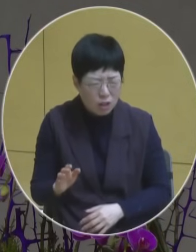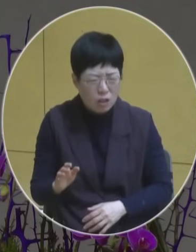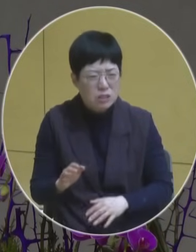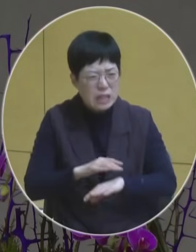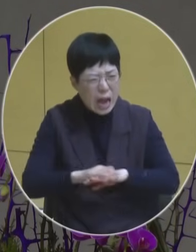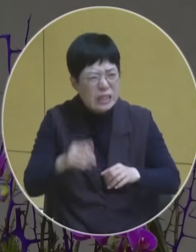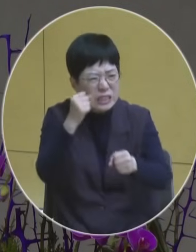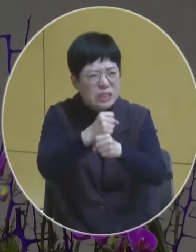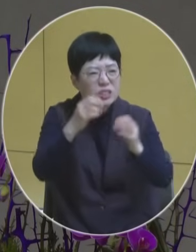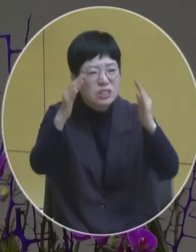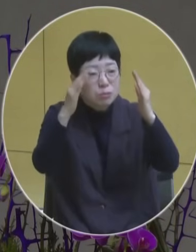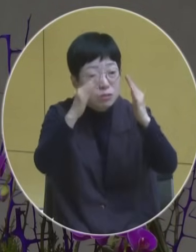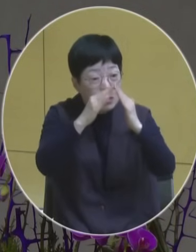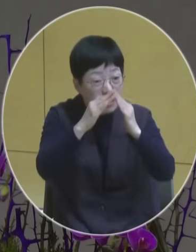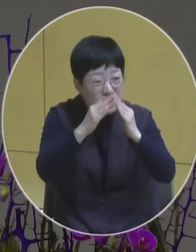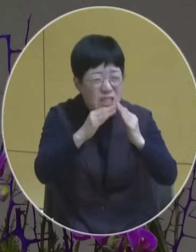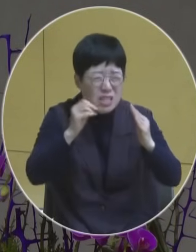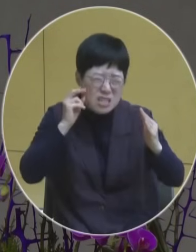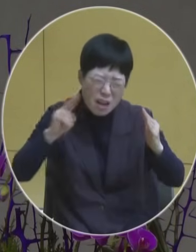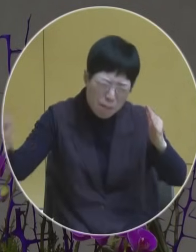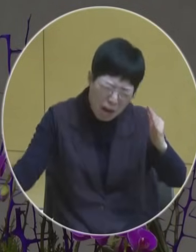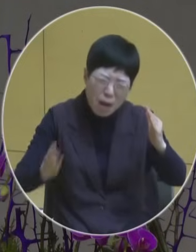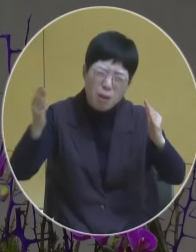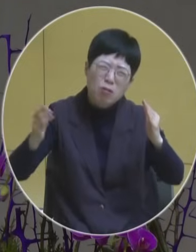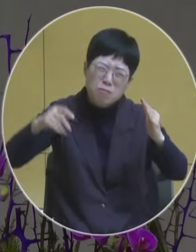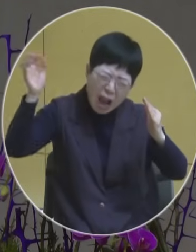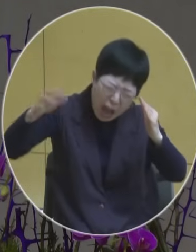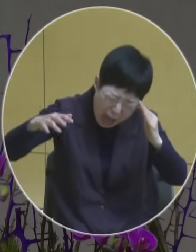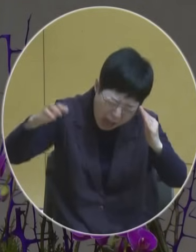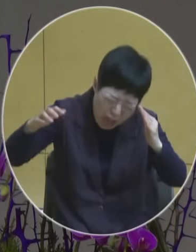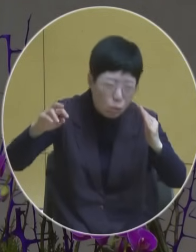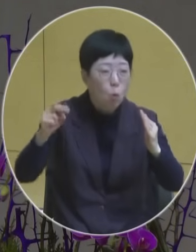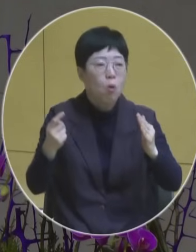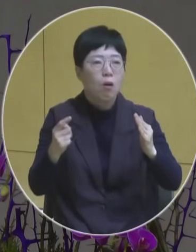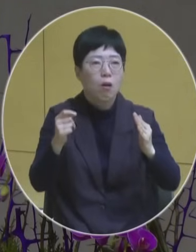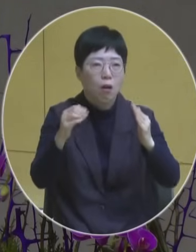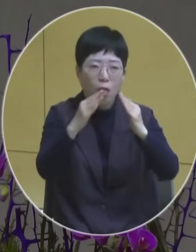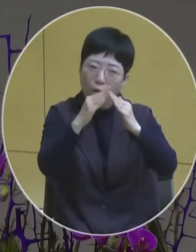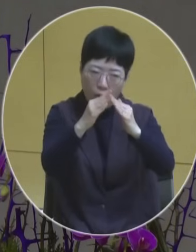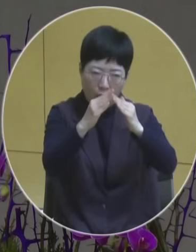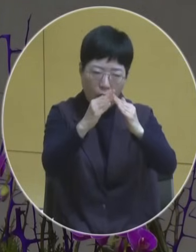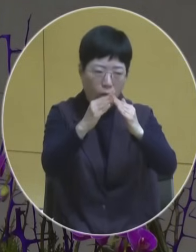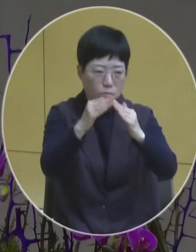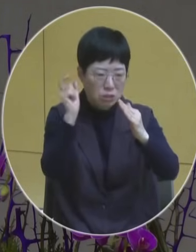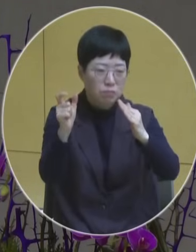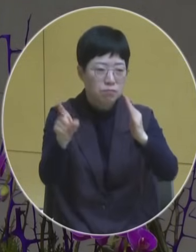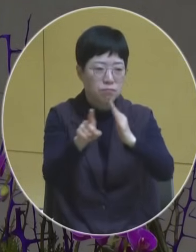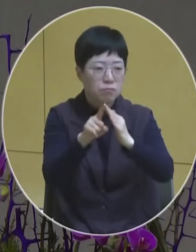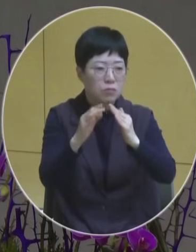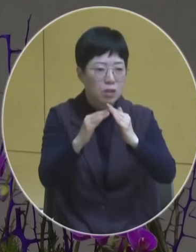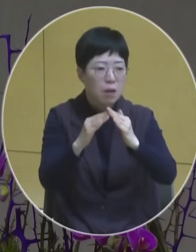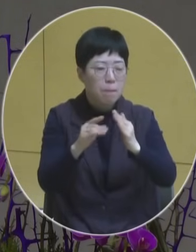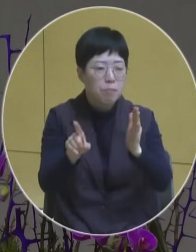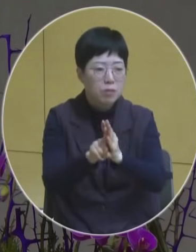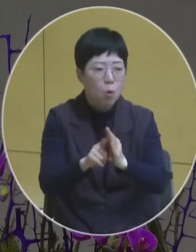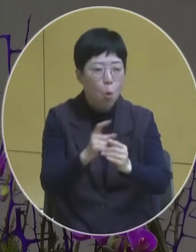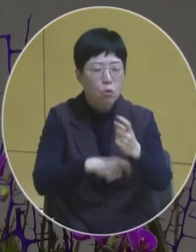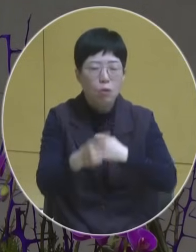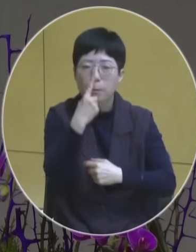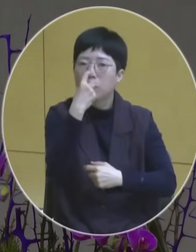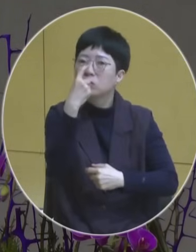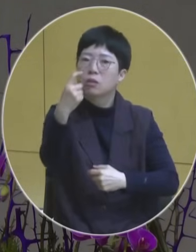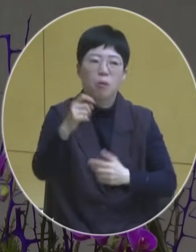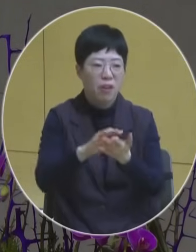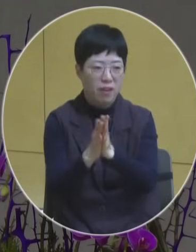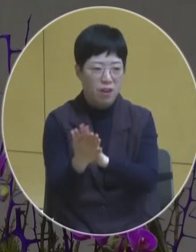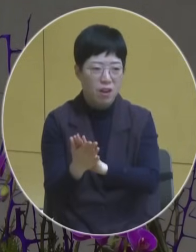잘 지어진 집은 그 세찬 바람이 물어쳐, 비가 몰아쳐도 끄떡하지 않고 믿음으로 살아내면서 오히려 더 빛이 납니다.